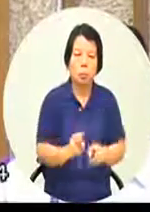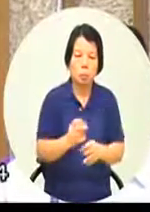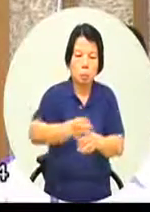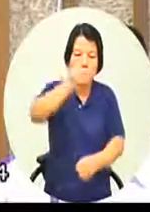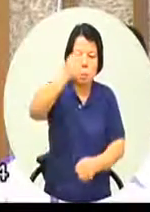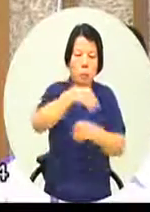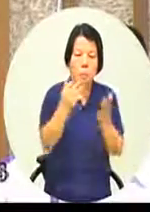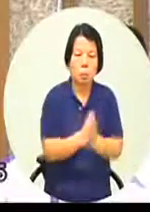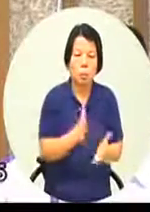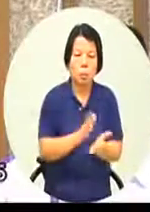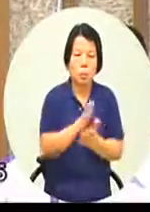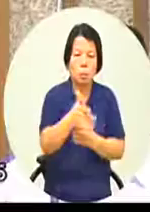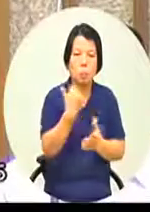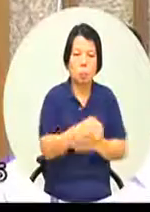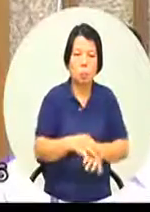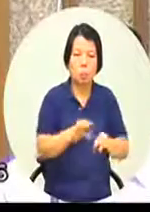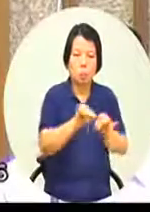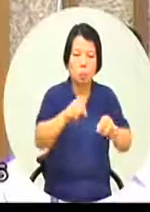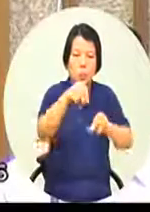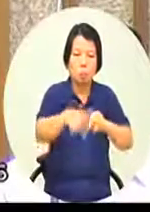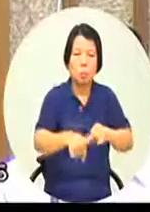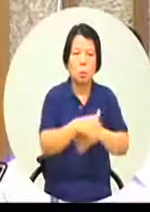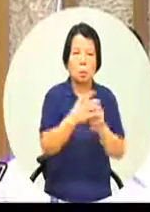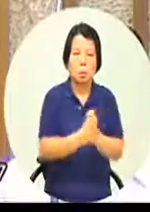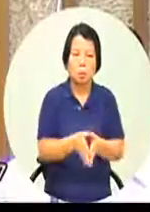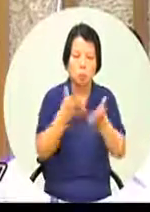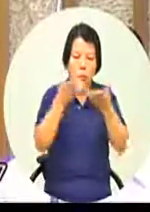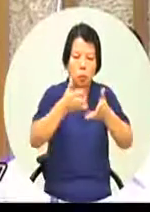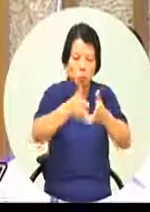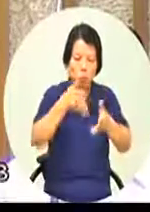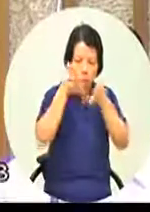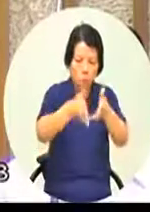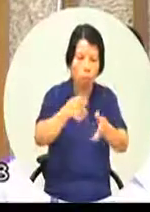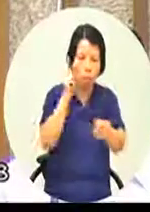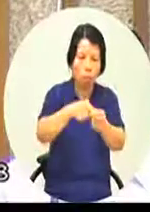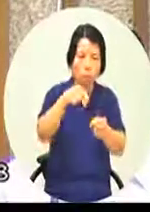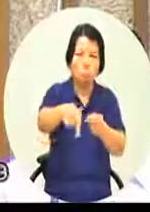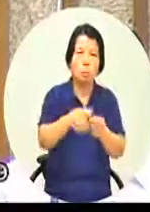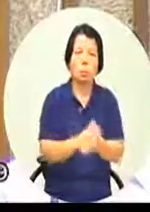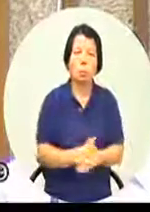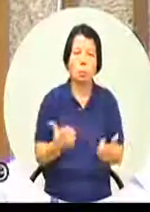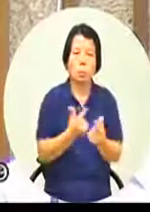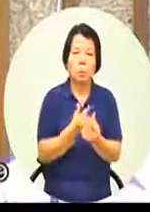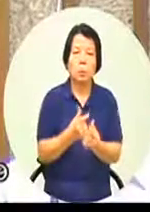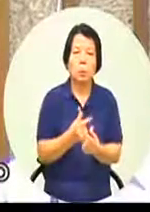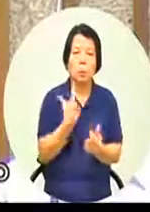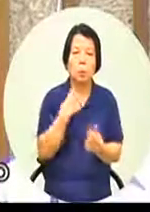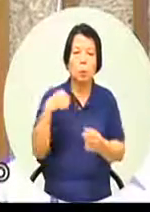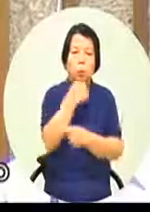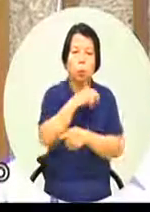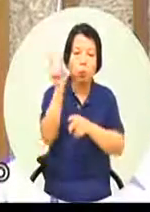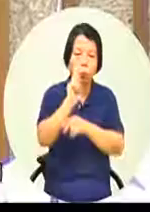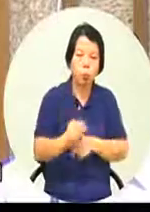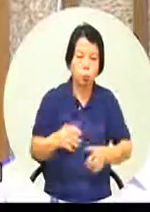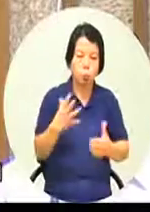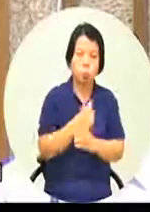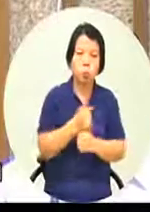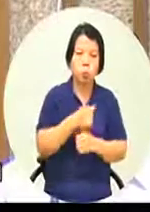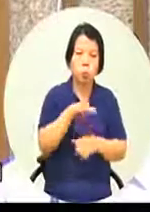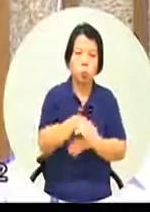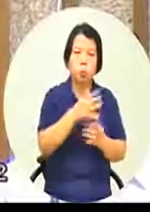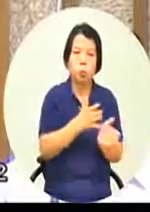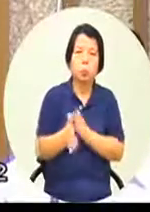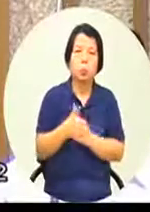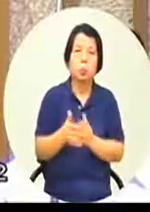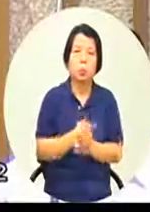的地下化的这个部分，其实会列为一个重点啊。当然，我们持续也希望，像那一天我跟台电的总经理碰面的时